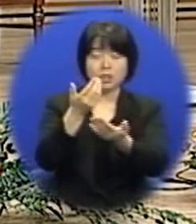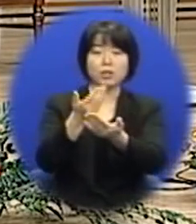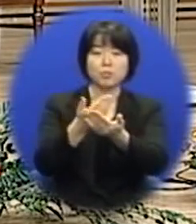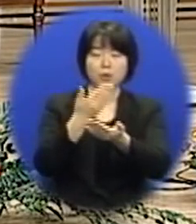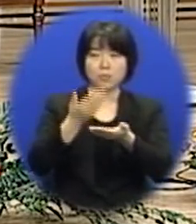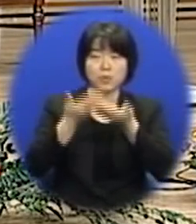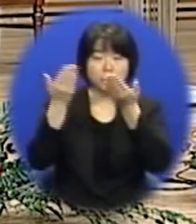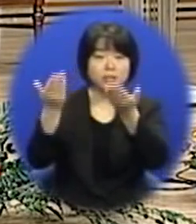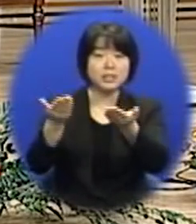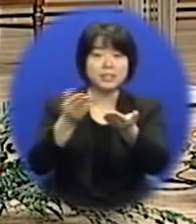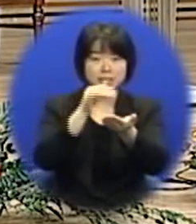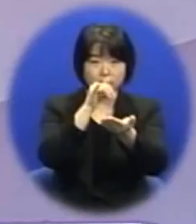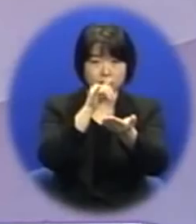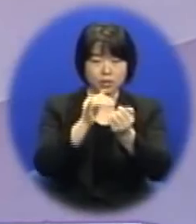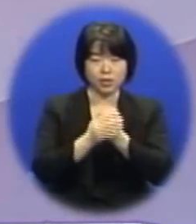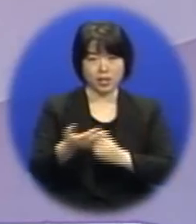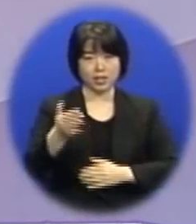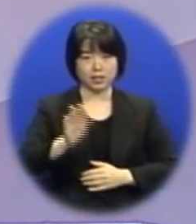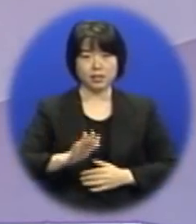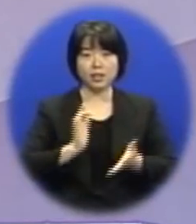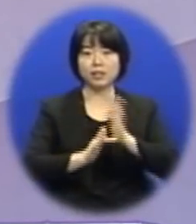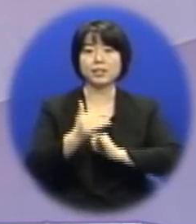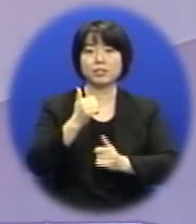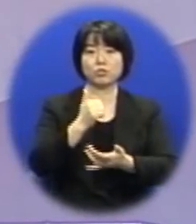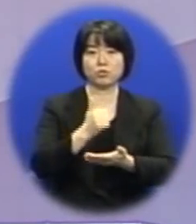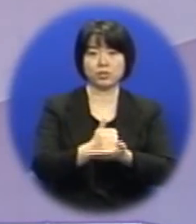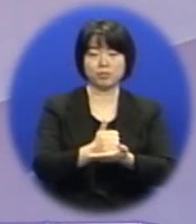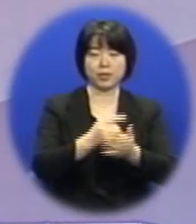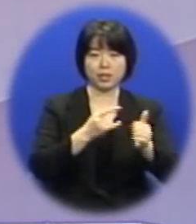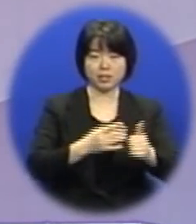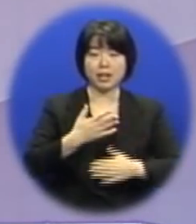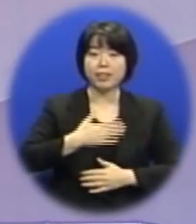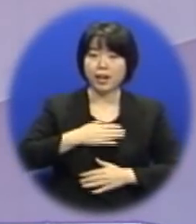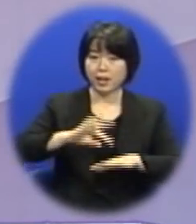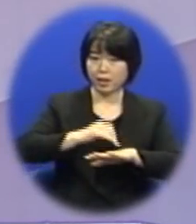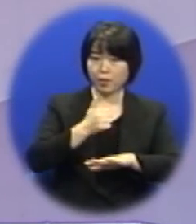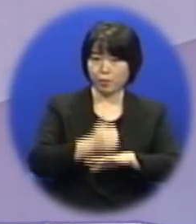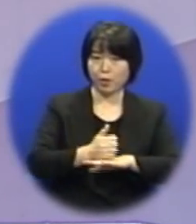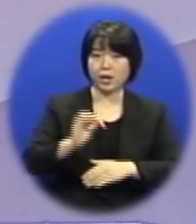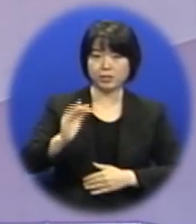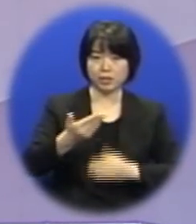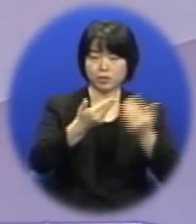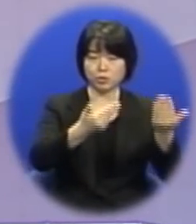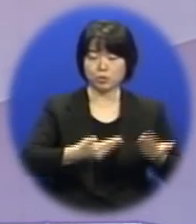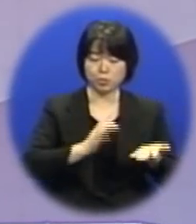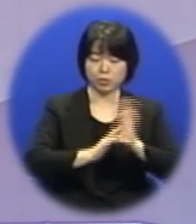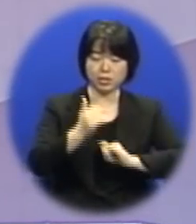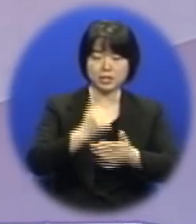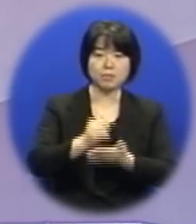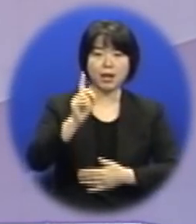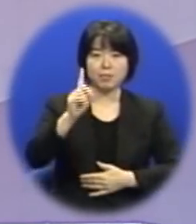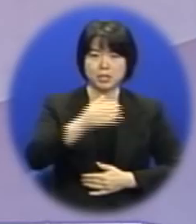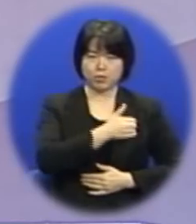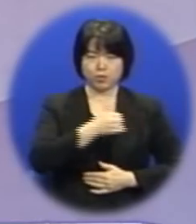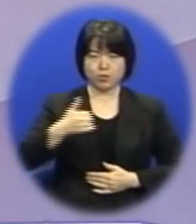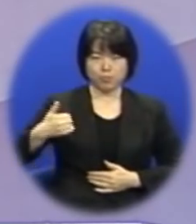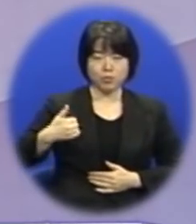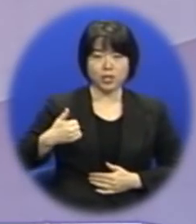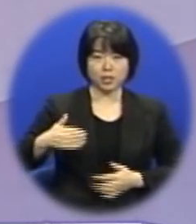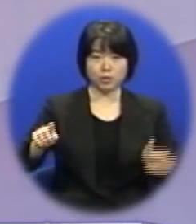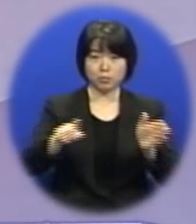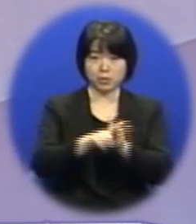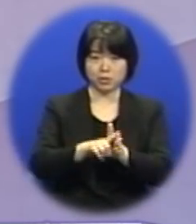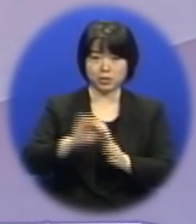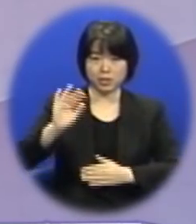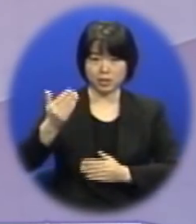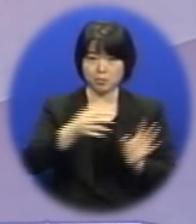것이었죠. 그런데 예수님께서 나의 왕이 되시고 예수님 한 분이면 충분하다고 믿어지기